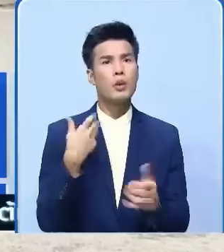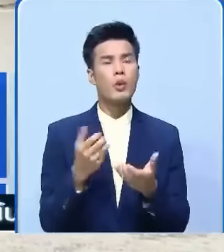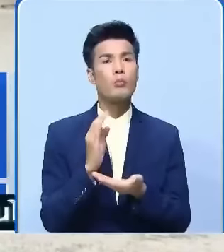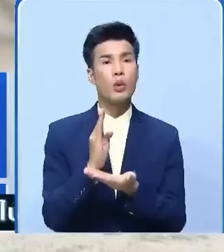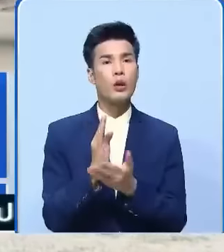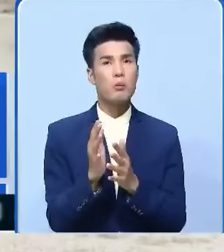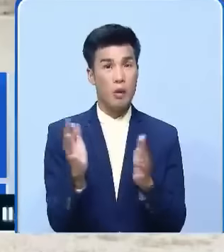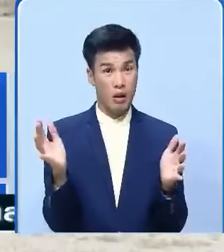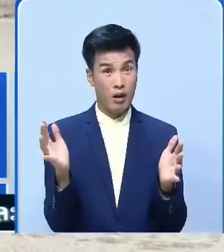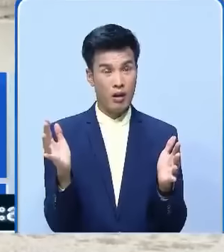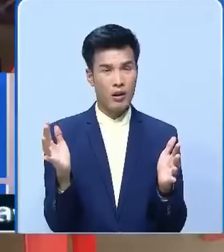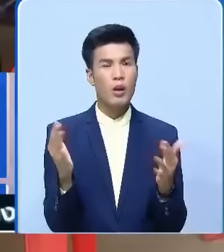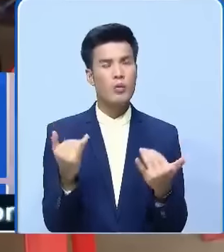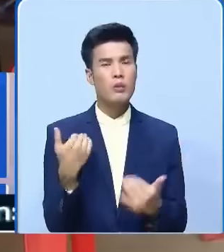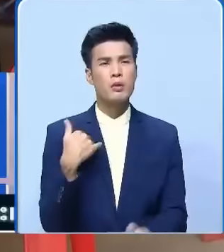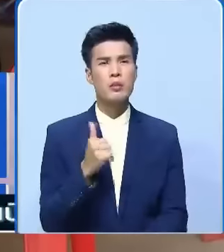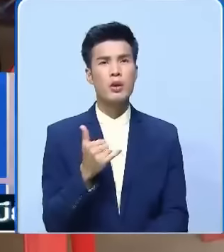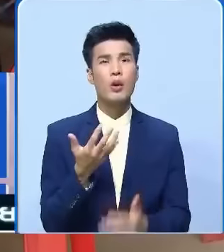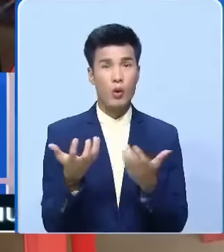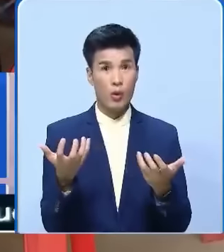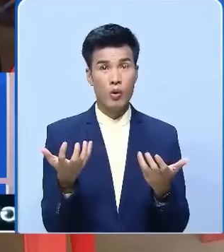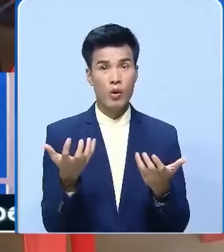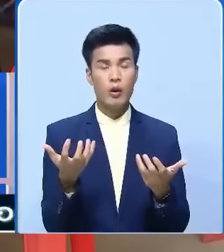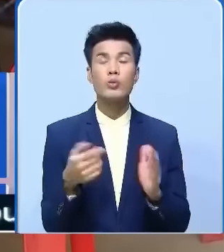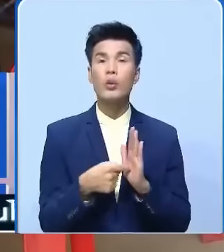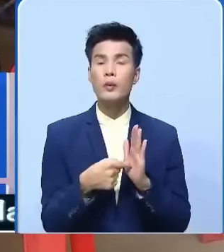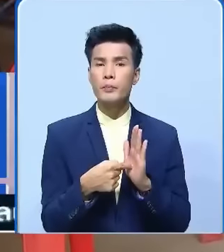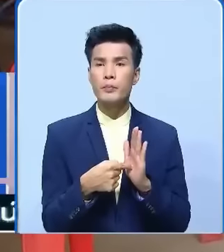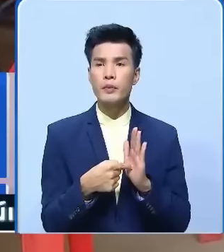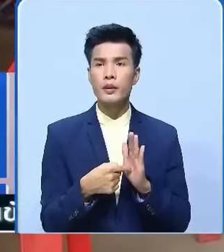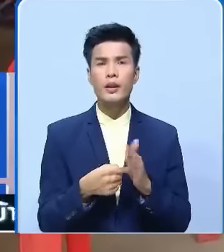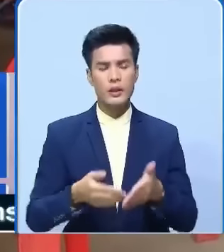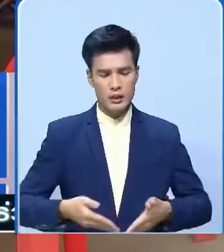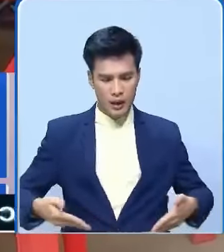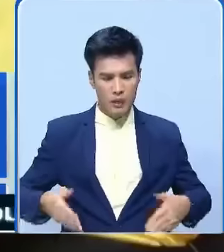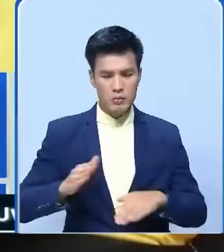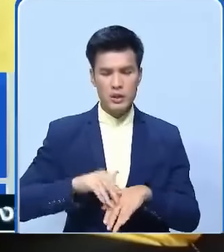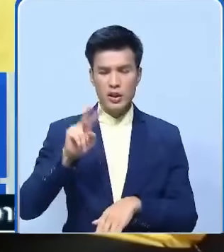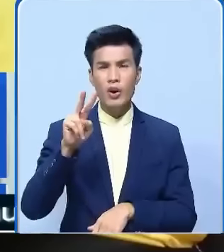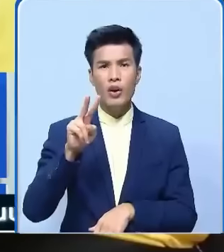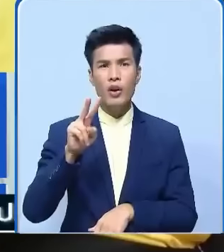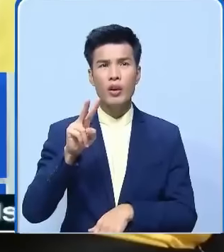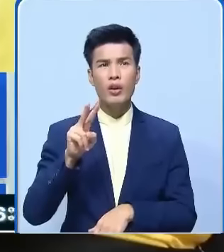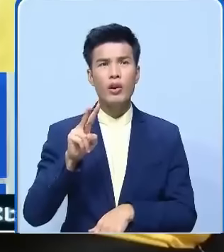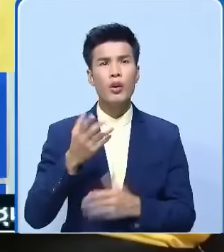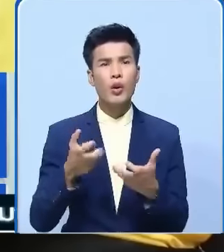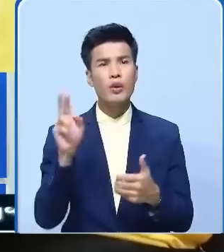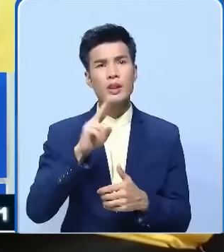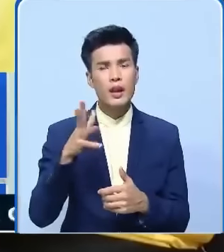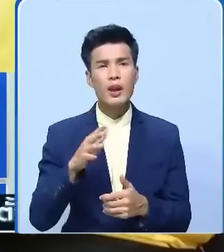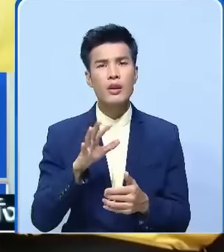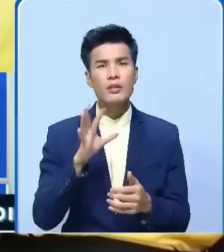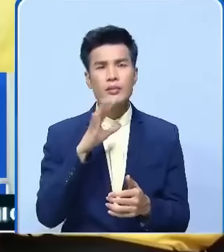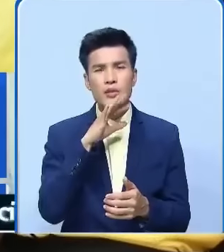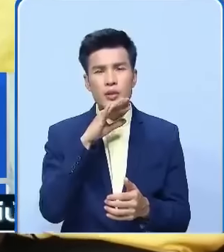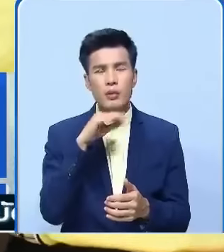ที่อยู่เยอะเนี่ยบอกบางอย่างมันเป็นของที่เช่นนะกางเกงชั้นในมือสองของใช้แล้วของเปื้อนโคลน